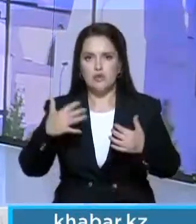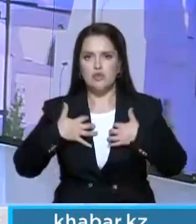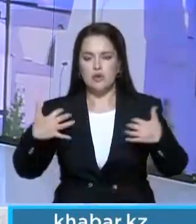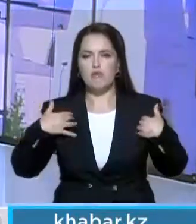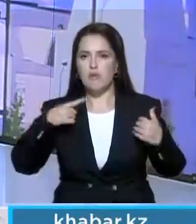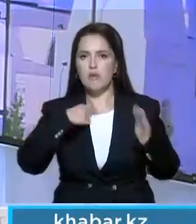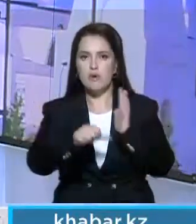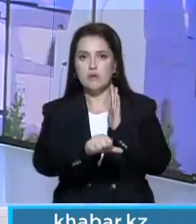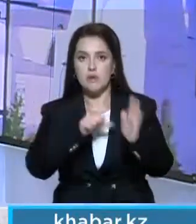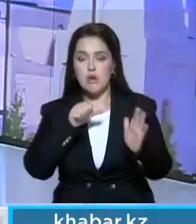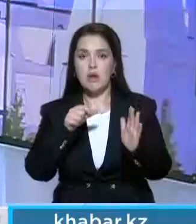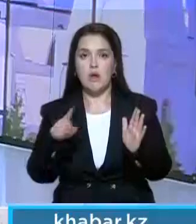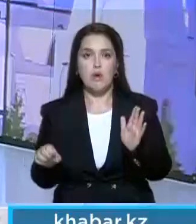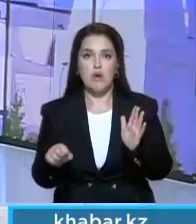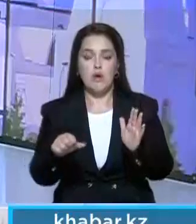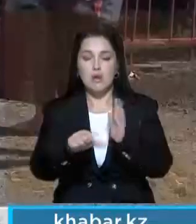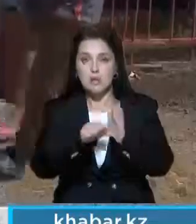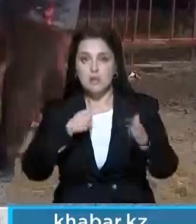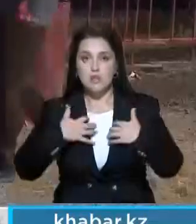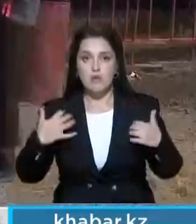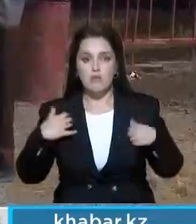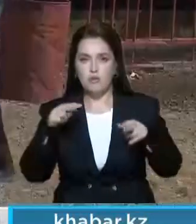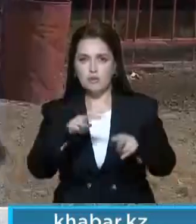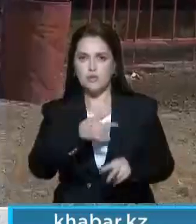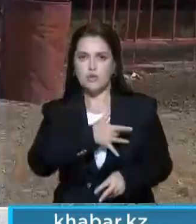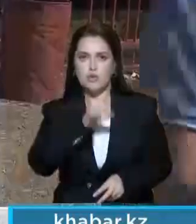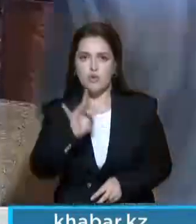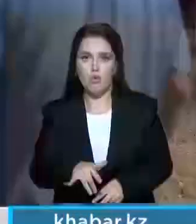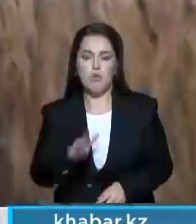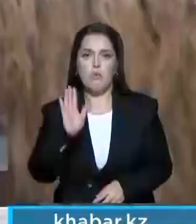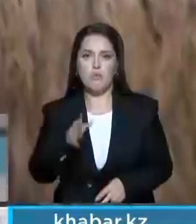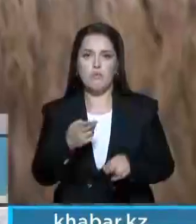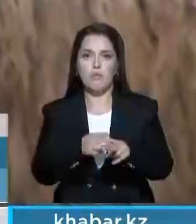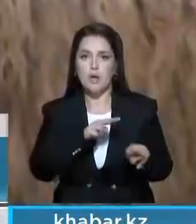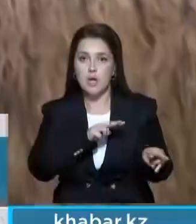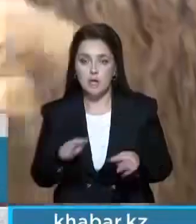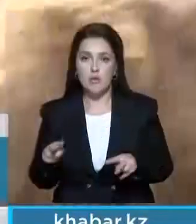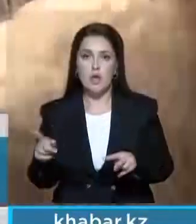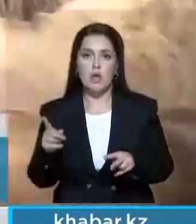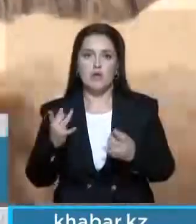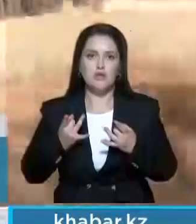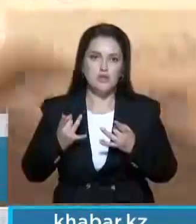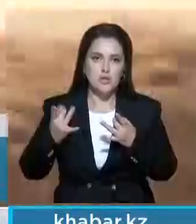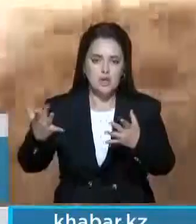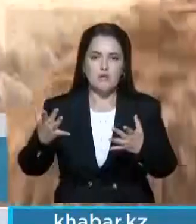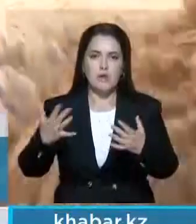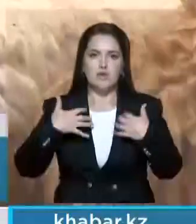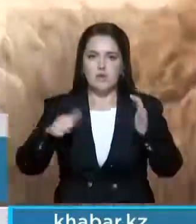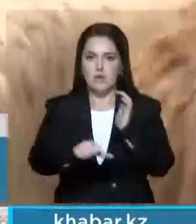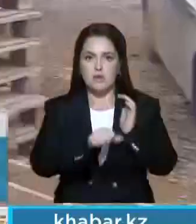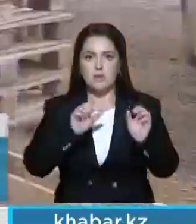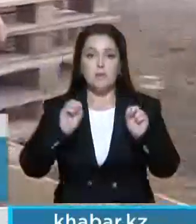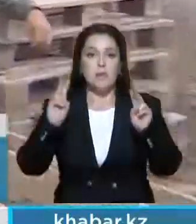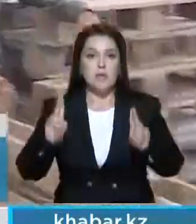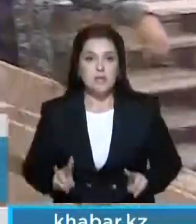жертвоприношений. За пунктами забоя животных в столице будут строго следить сотрудники санитарно-эпидконтроля. Жертвоприношения можно проводить